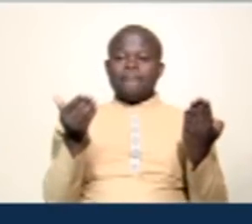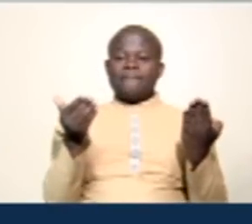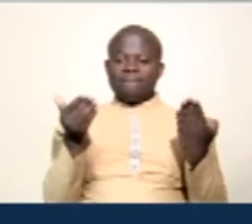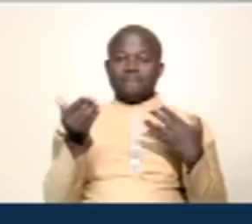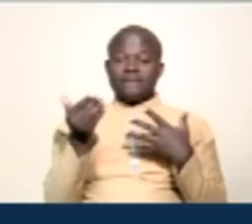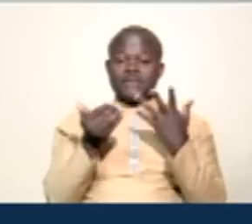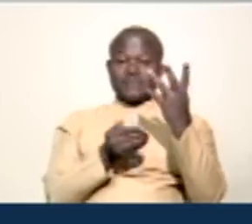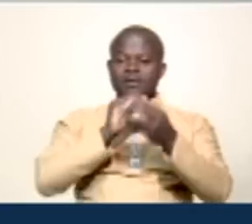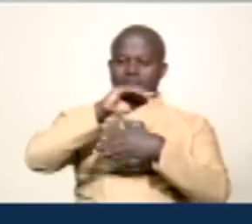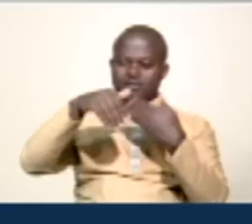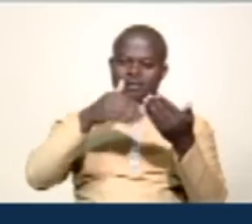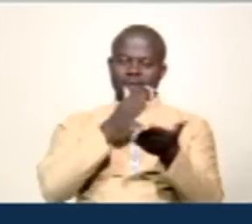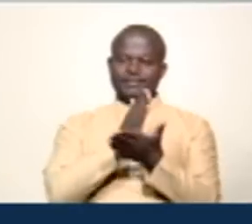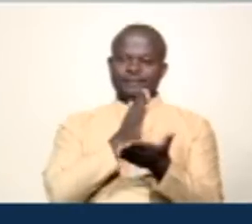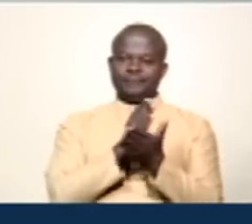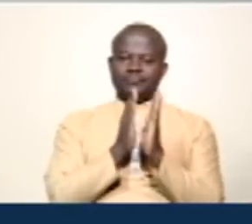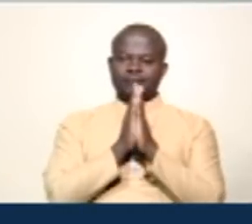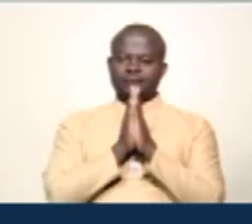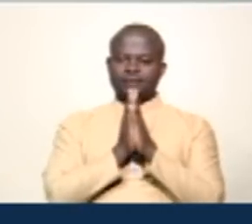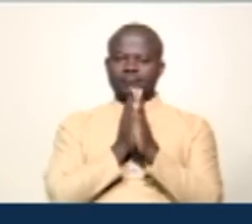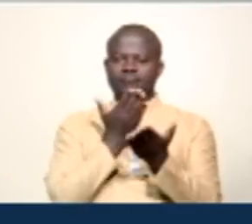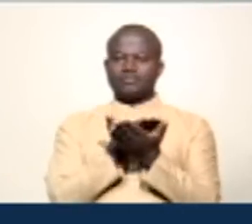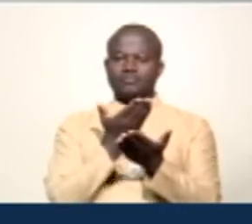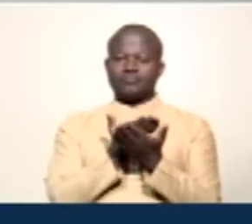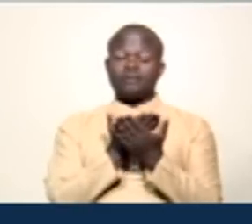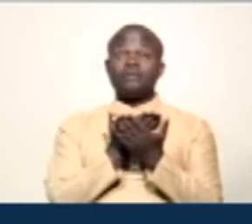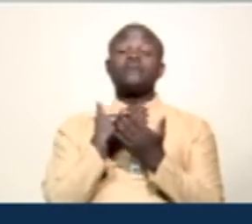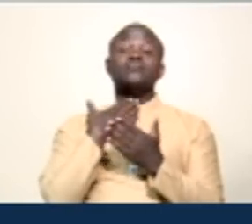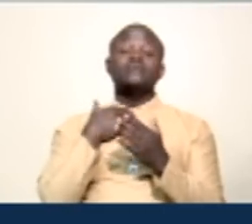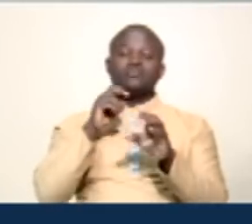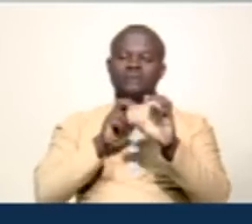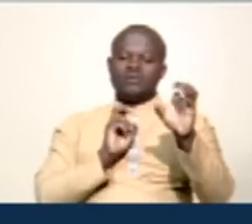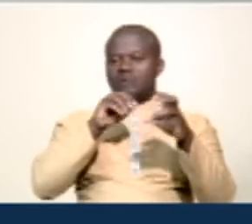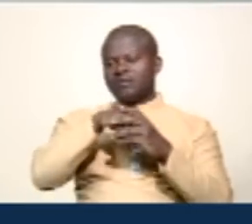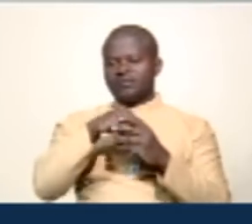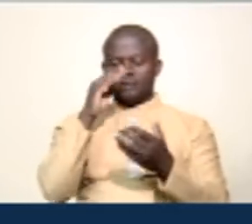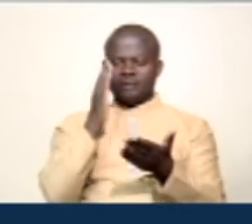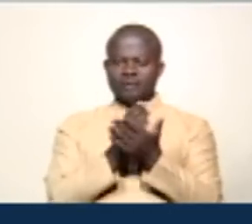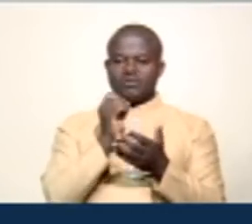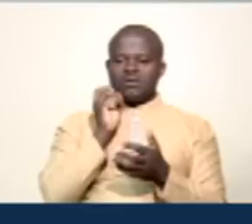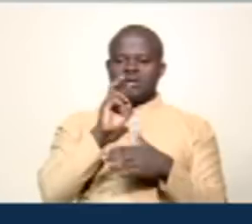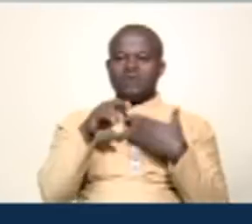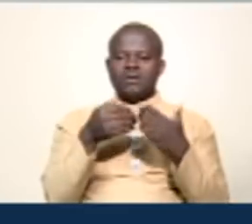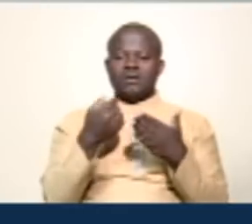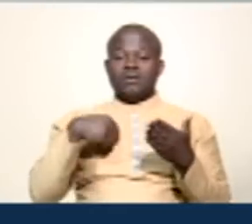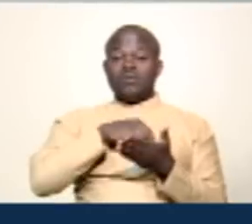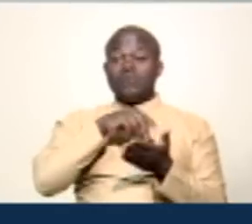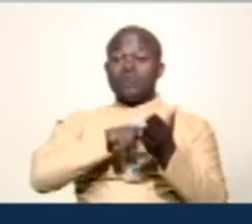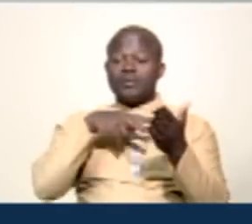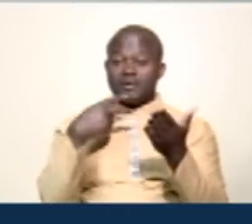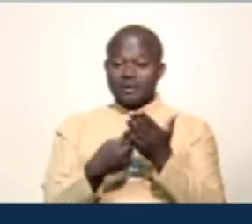Abo rwose ndabasaba bashaka babivamo, cyangwa se